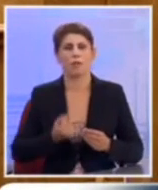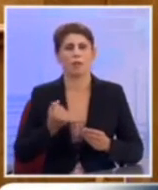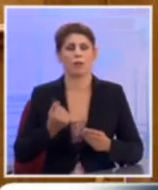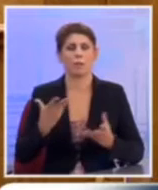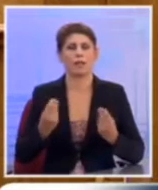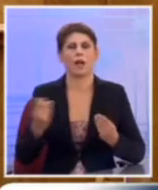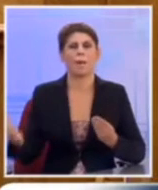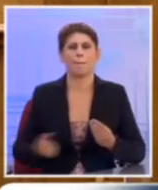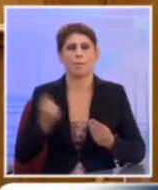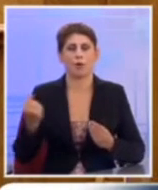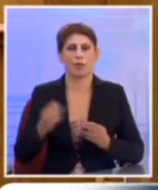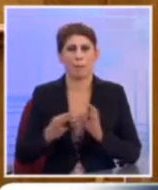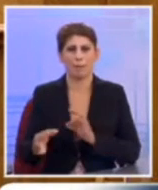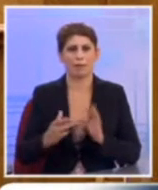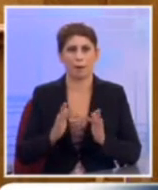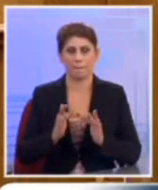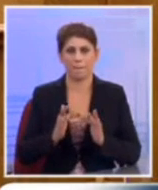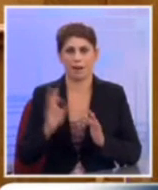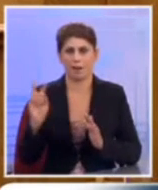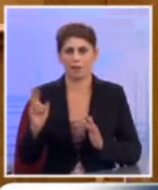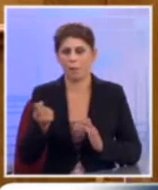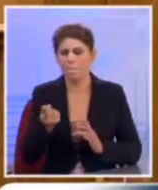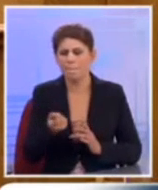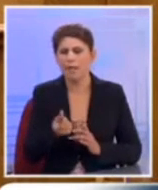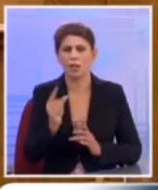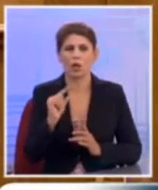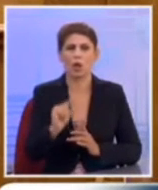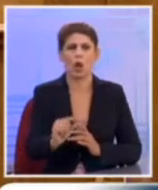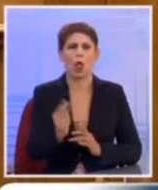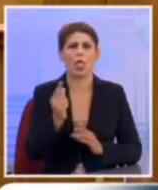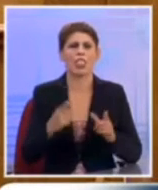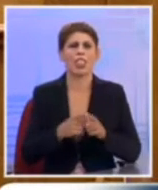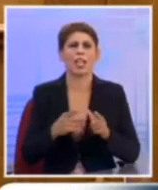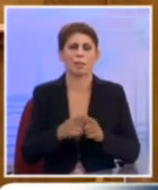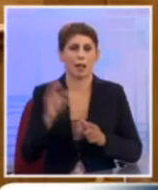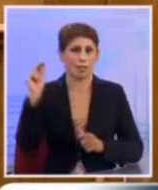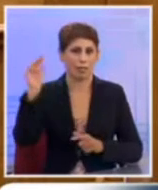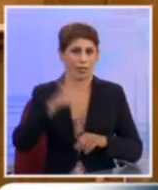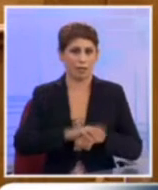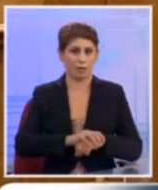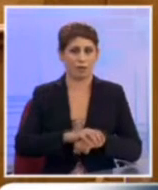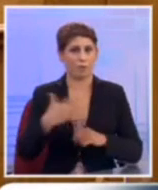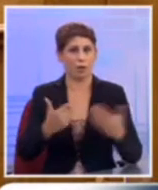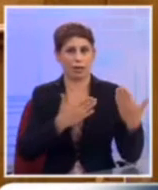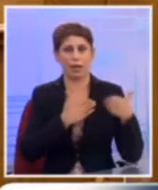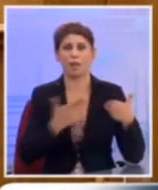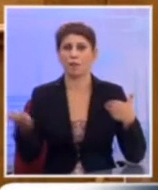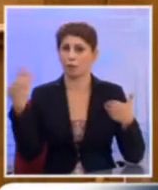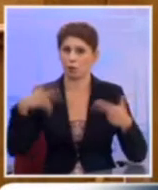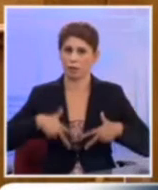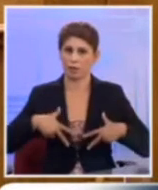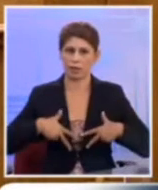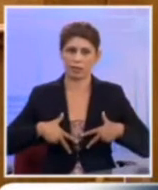τα επώδυνα μέτρα μέλη Χαρδούβελη, είναι ένα μικρό δείγμα των δεσμεύσεων που είχε αναλάβει η προηγούμενη